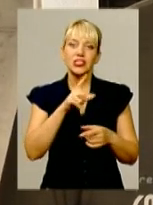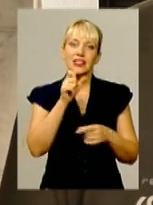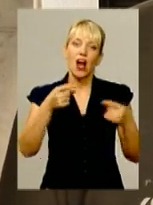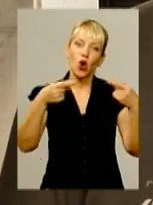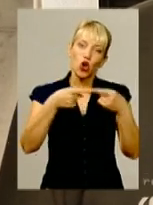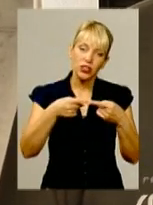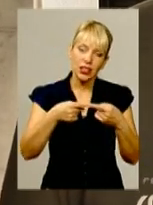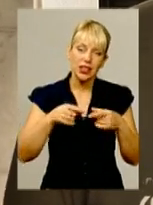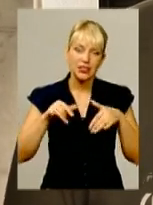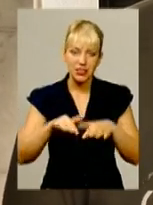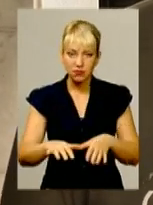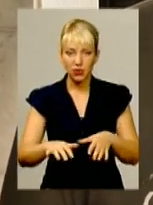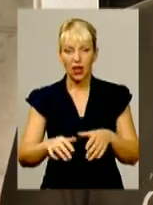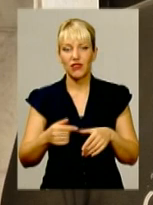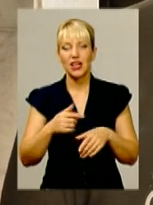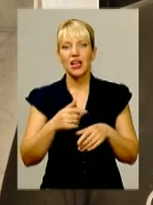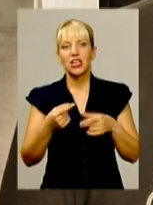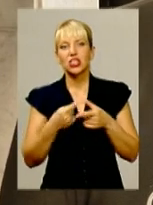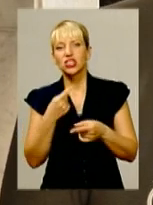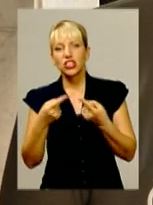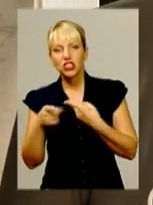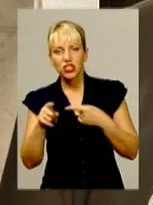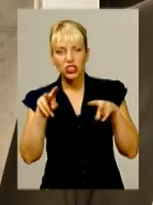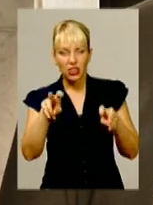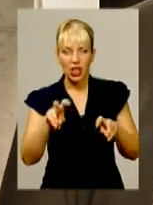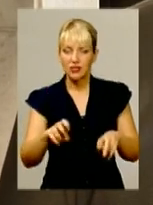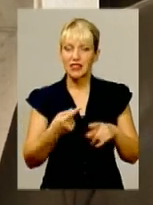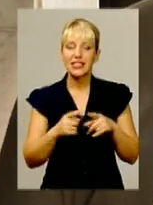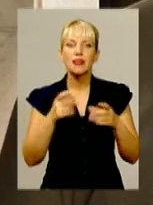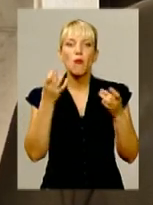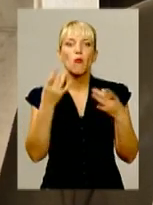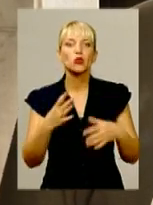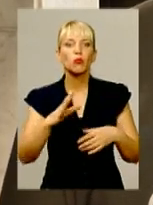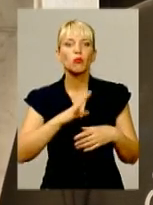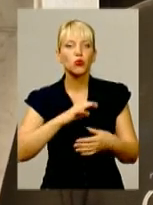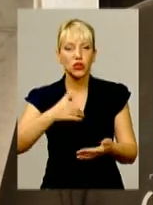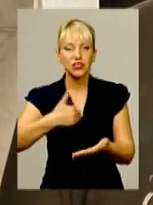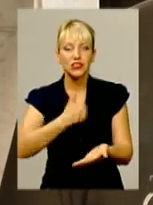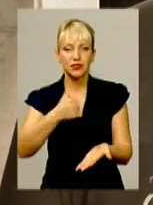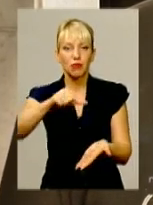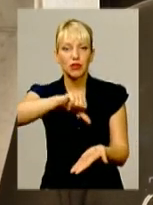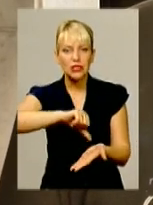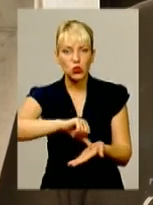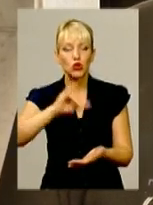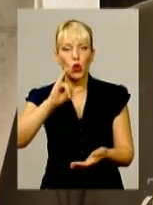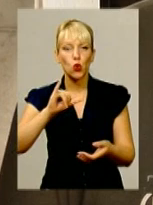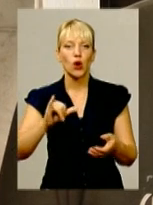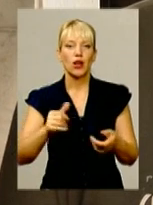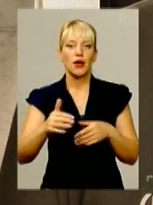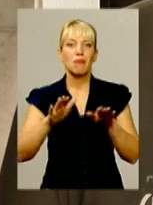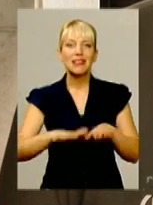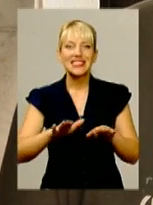партія їм. Я думаю, що це не так. Питанням було зацікавленість просто бути присутніми в органах самоврядування